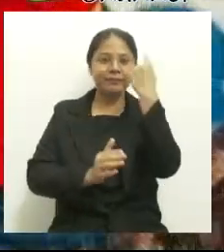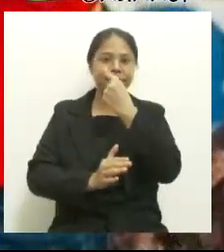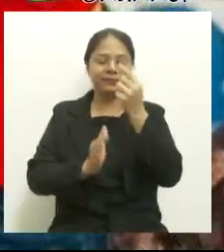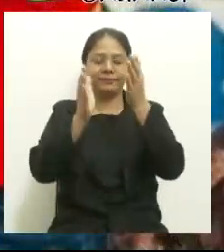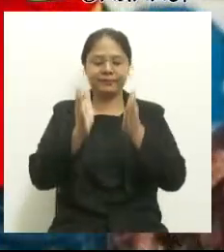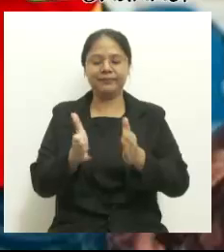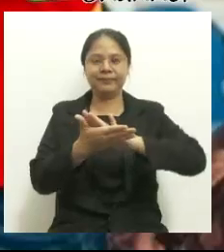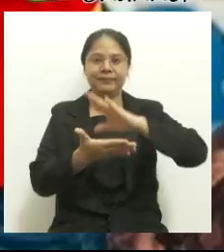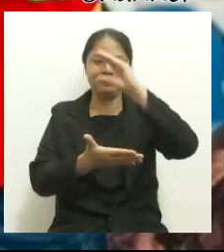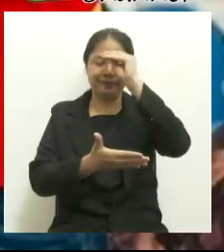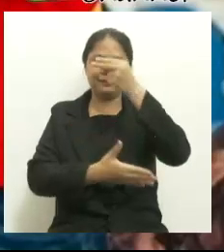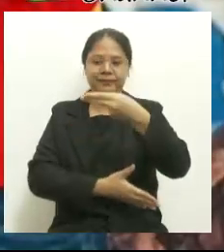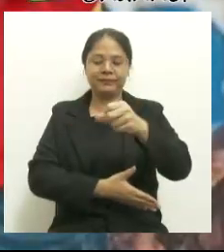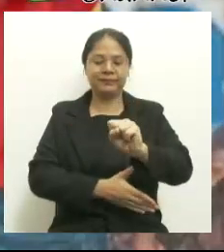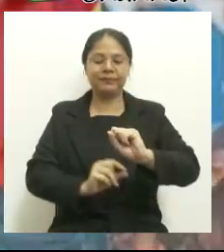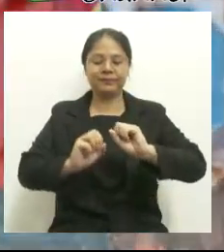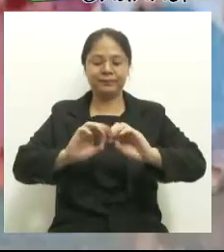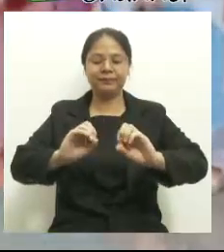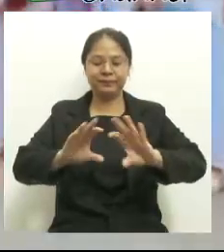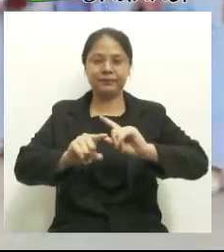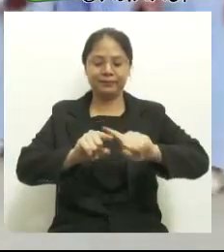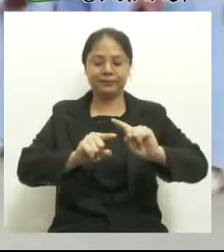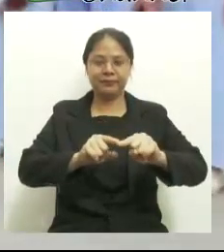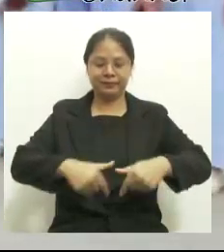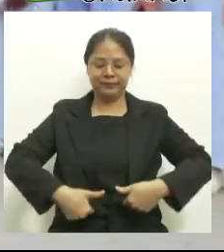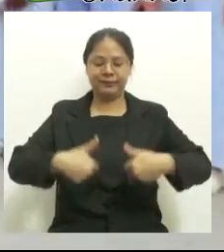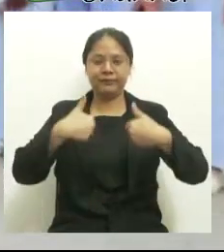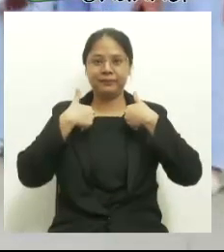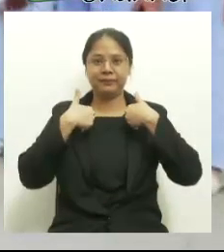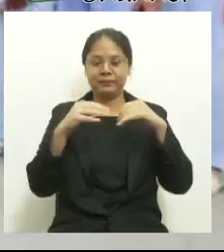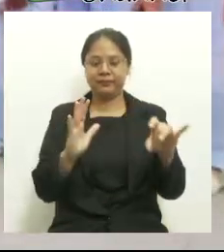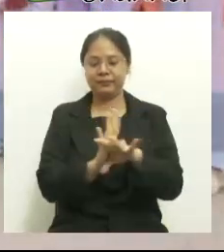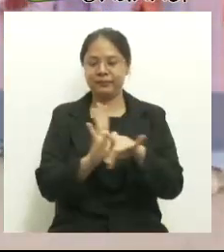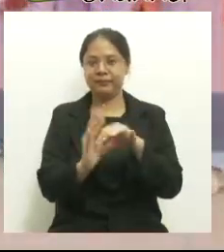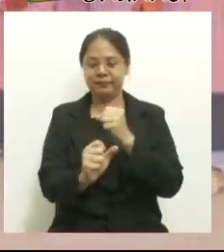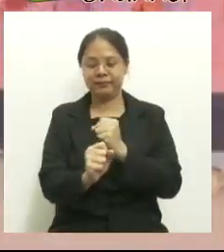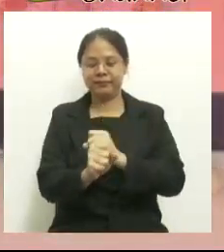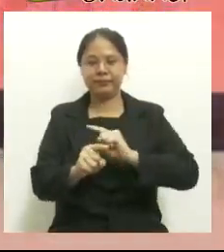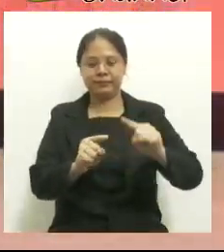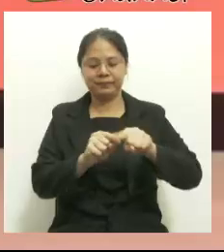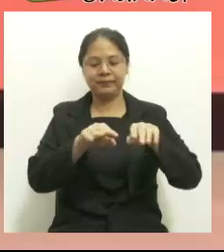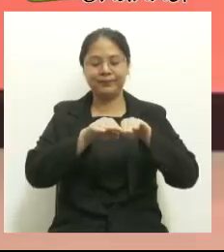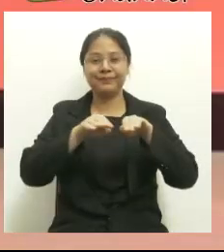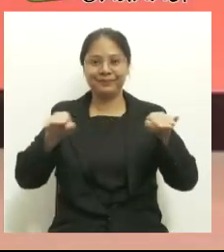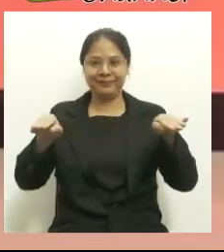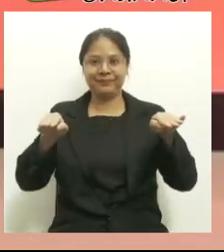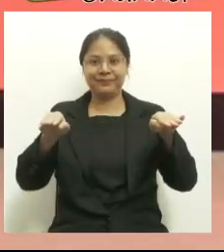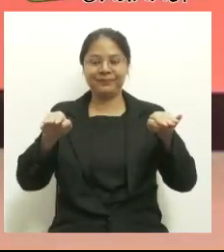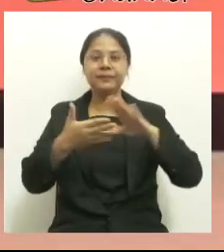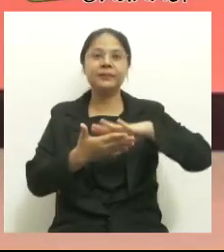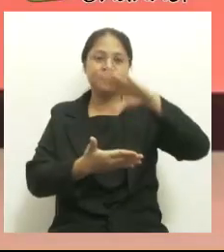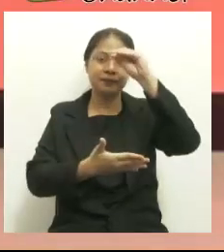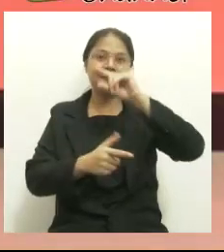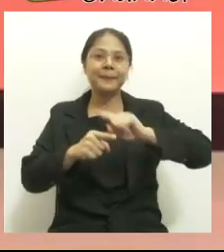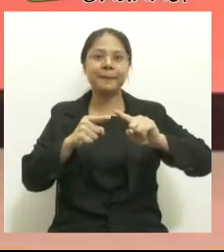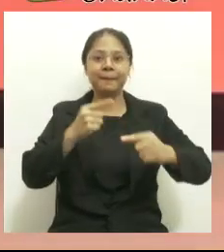ของหลักสูตรตลอดจนการยกระดับคุณภาพการศึกษาของโรงเรียนอย่างมีประสิทธิภาพได้มาตรฐานตามบริบทของสถานศึกษาเ